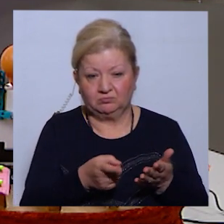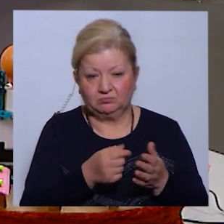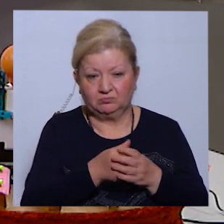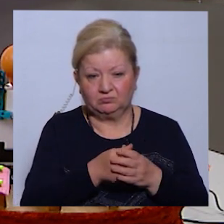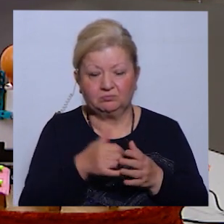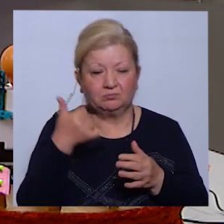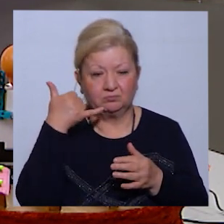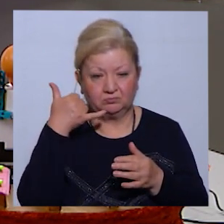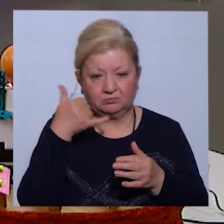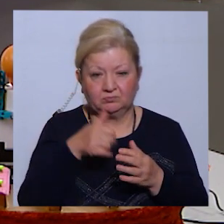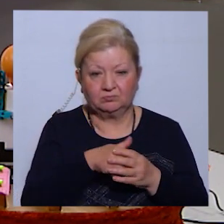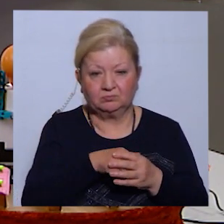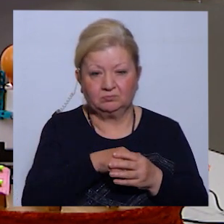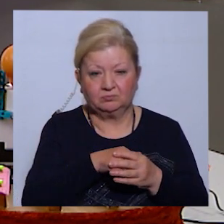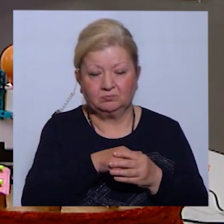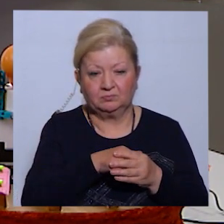ტელეფონი